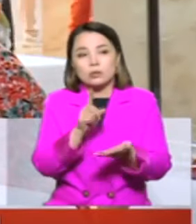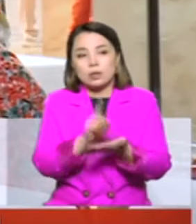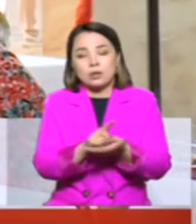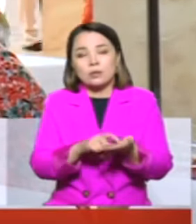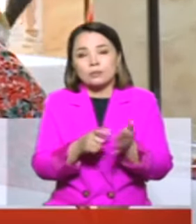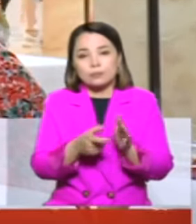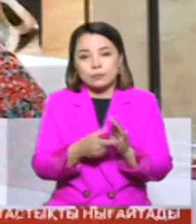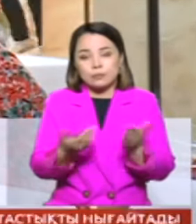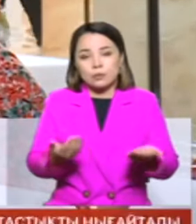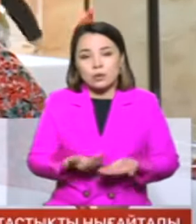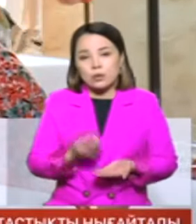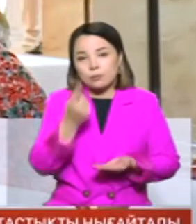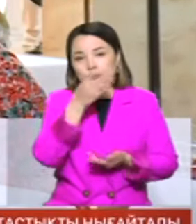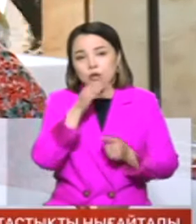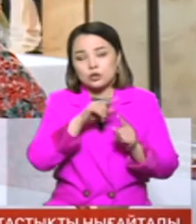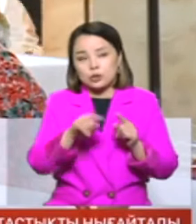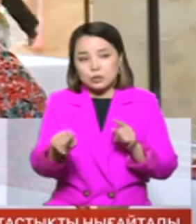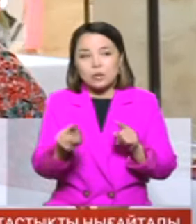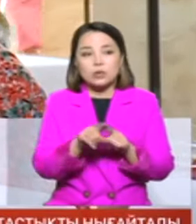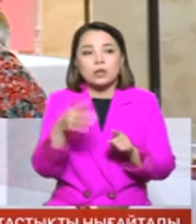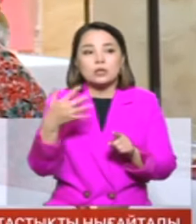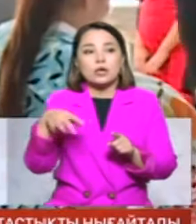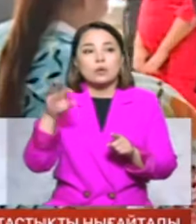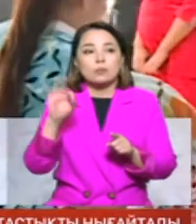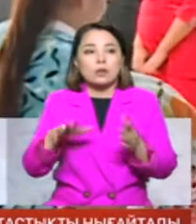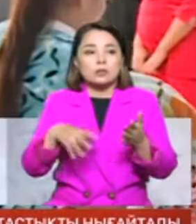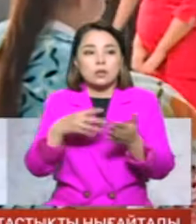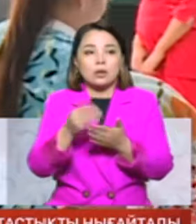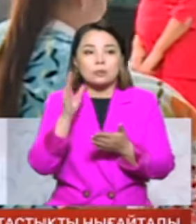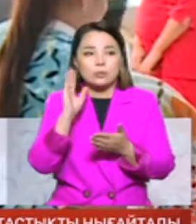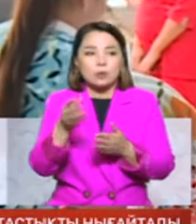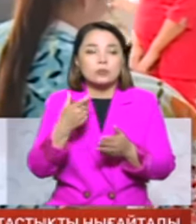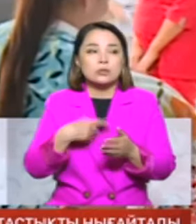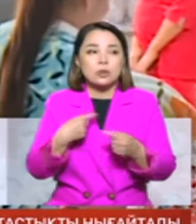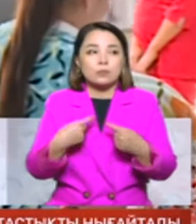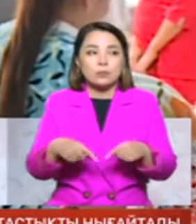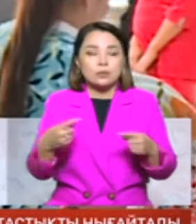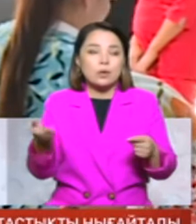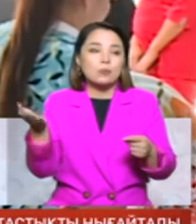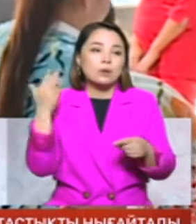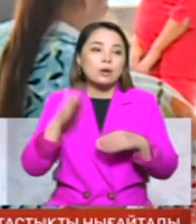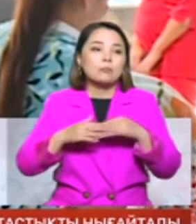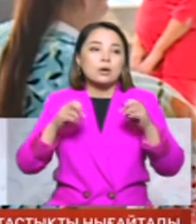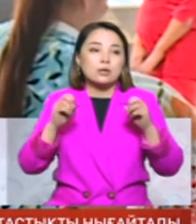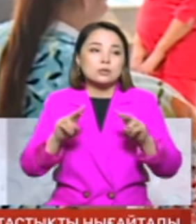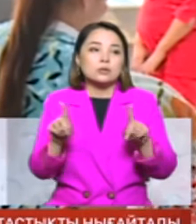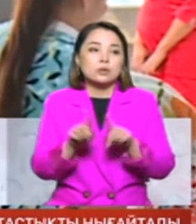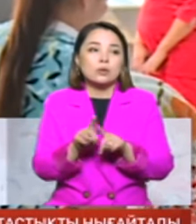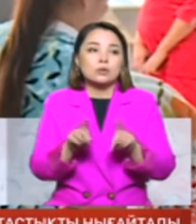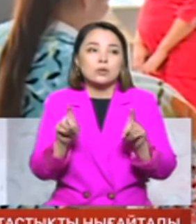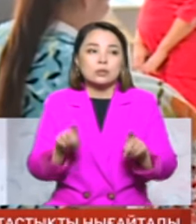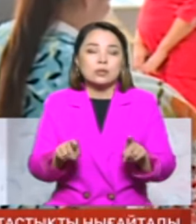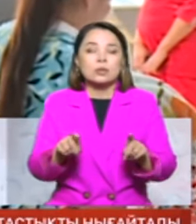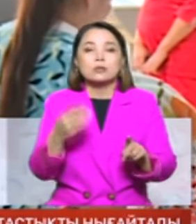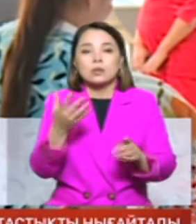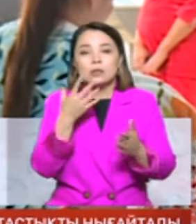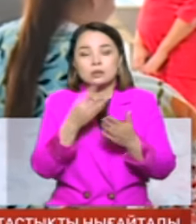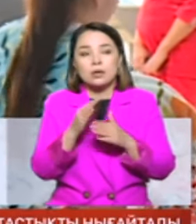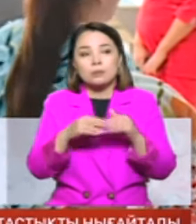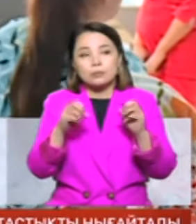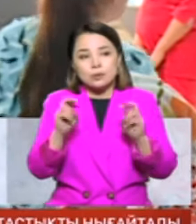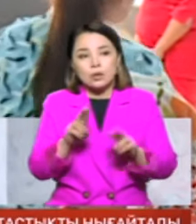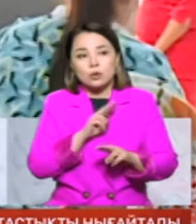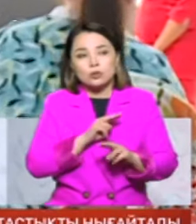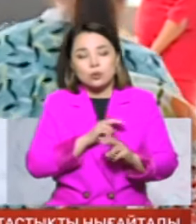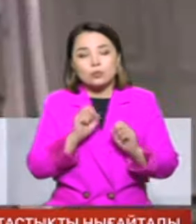Бір жылдың ішінде үй алып атсам, үйінің 50% төлеп береміз деді. Басқа да өзім бұрынғы оқыған мамандықтарымыз болса, диплом болса, ол мамандықпен де